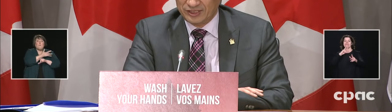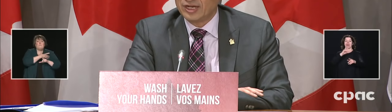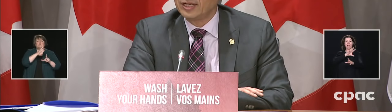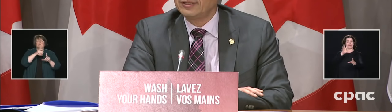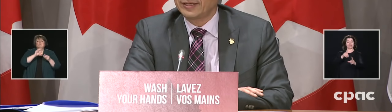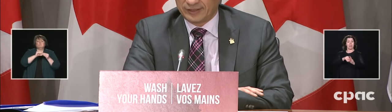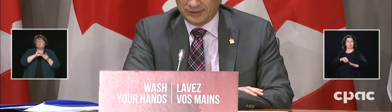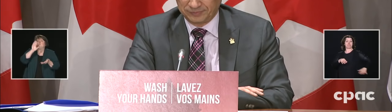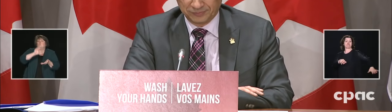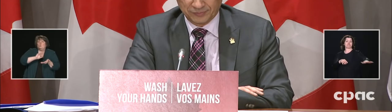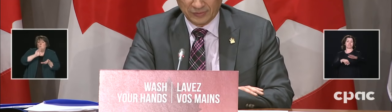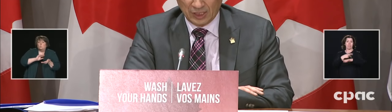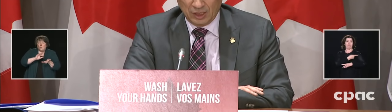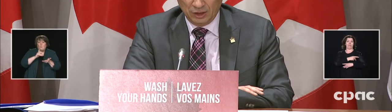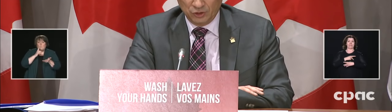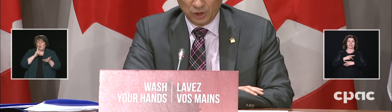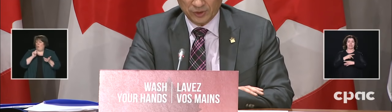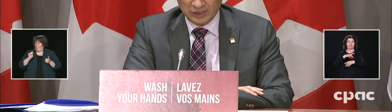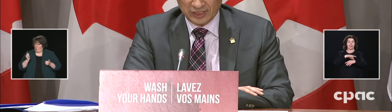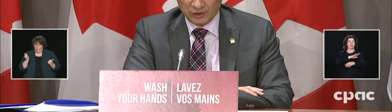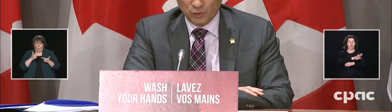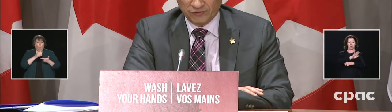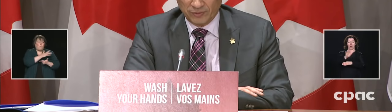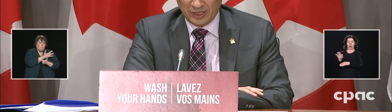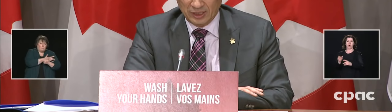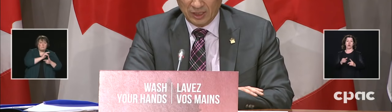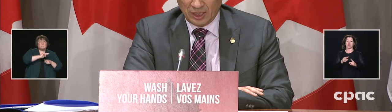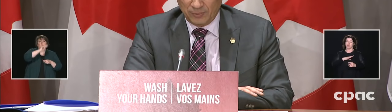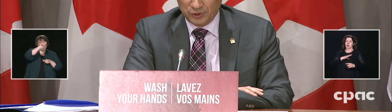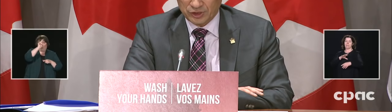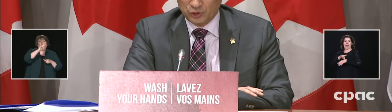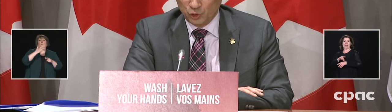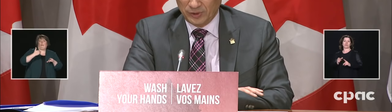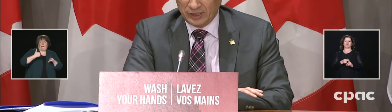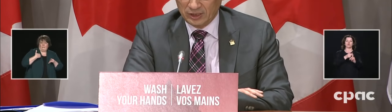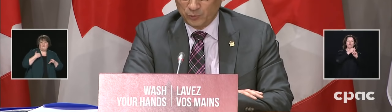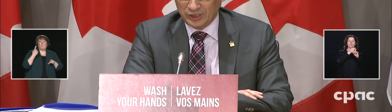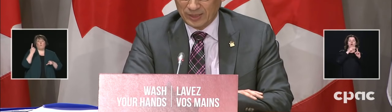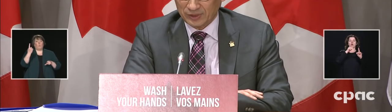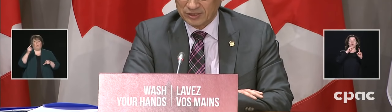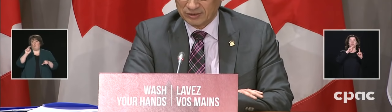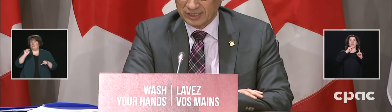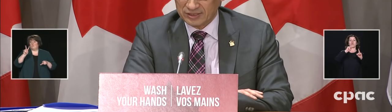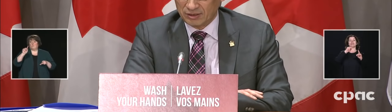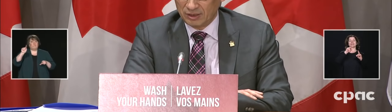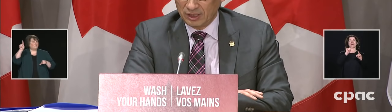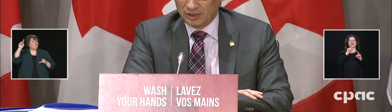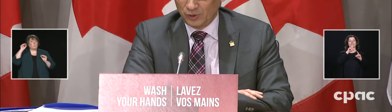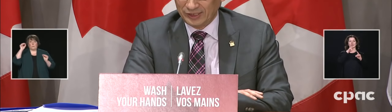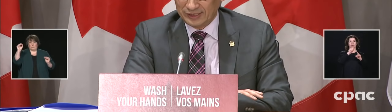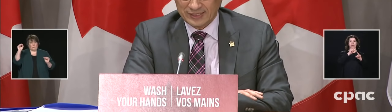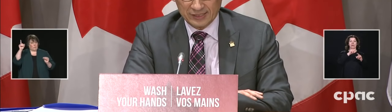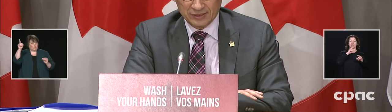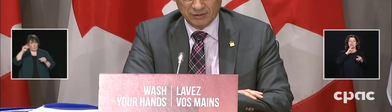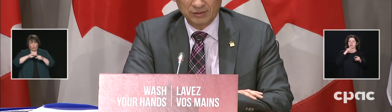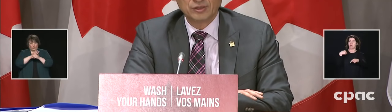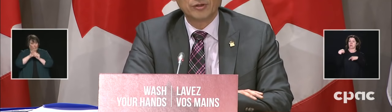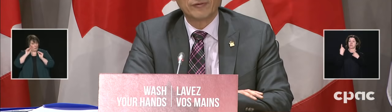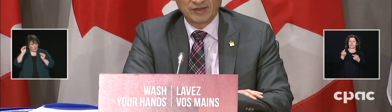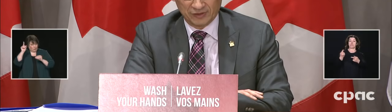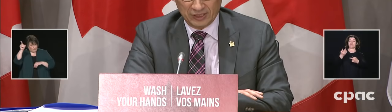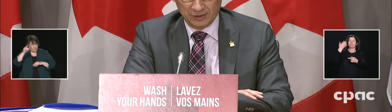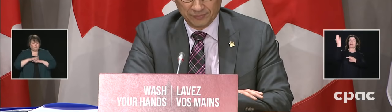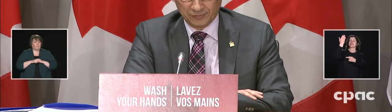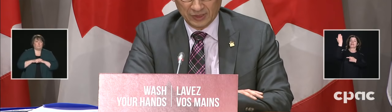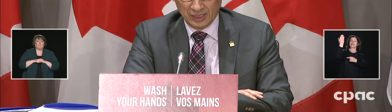ont signalé des cas. Le nombre de cas confirmés a plus que doublé depuis la présentation de modélisation du